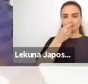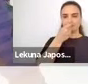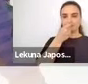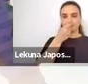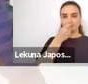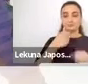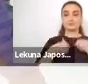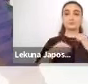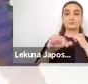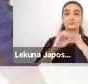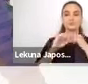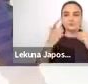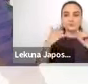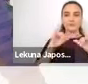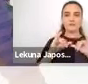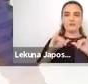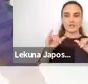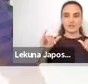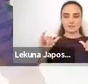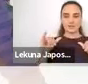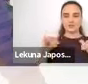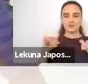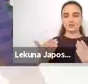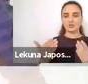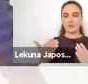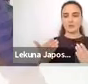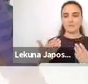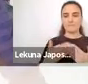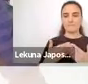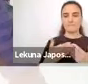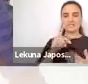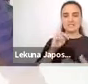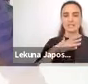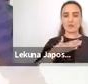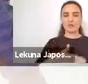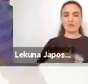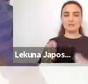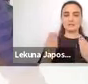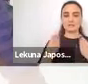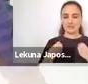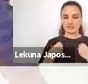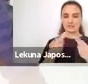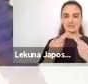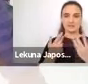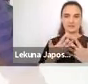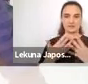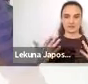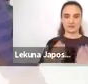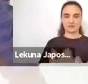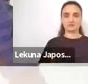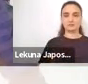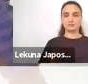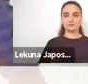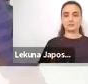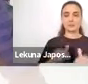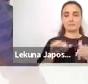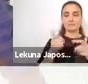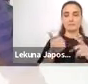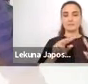მეხმარება განვითარებაში, რომელიც სიამოვნებას მანიჭებს და ასე შემდეგ. ანუ მსგავსი